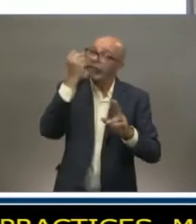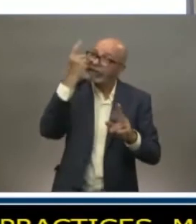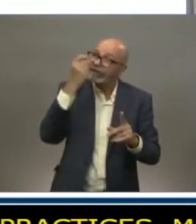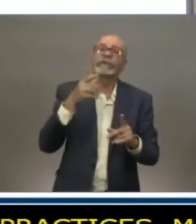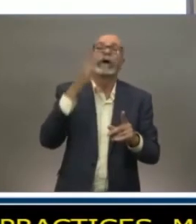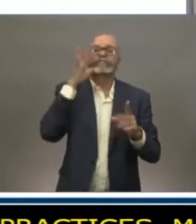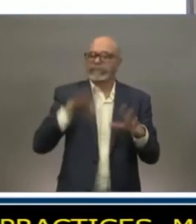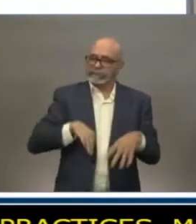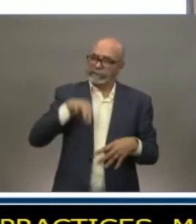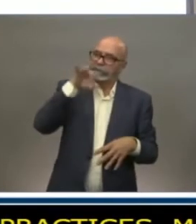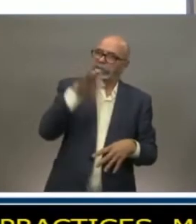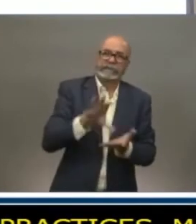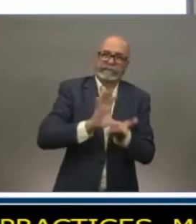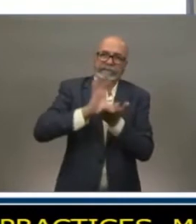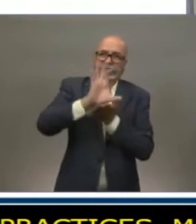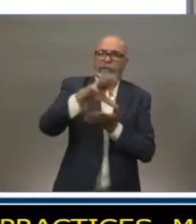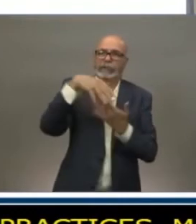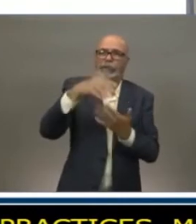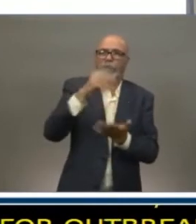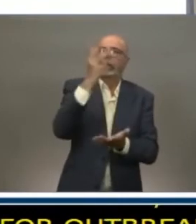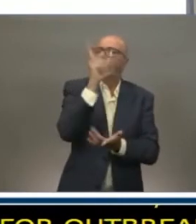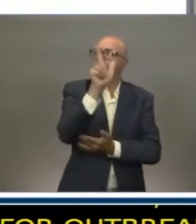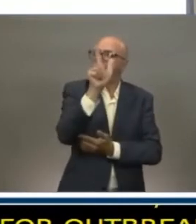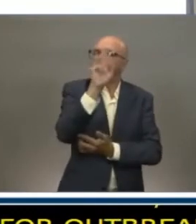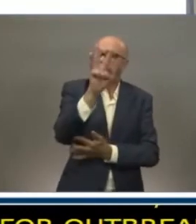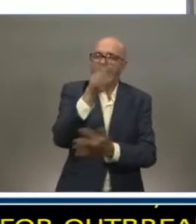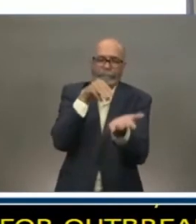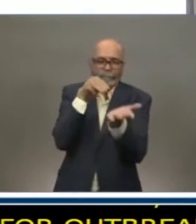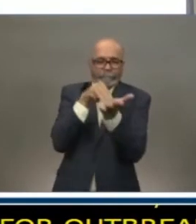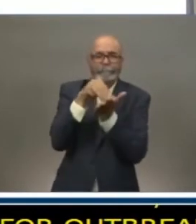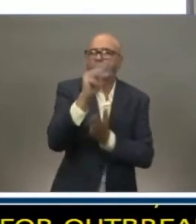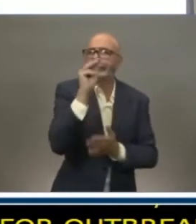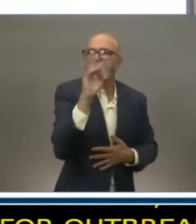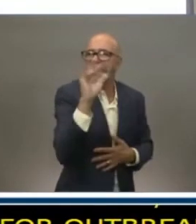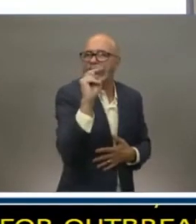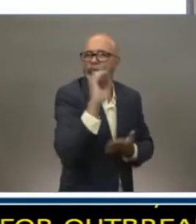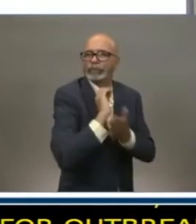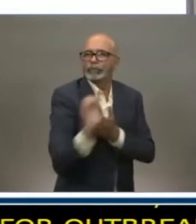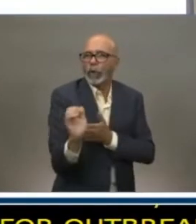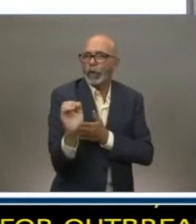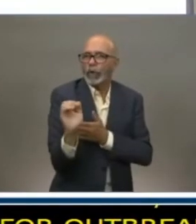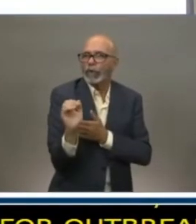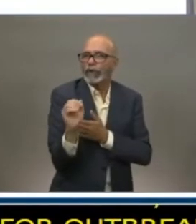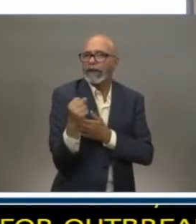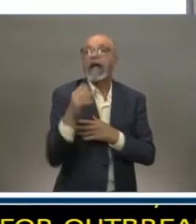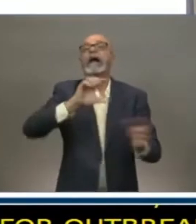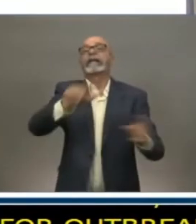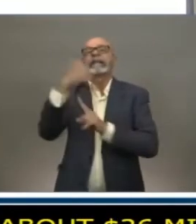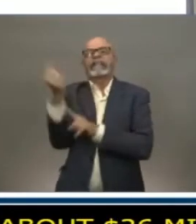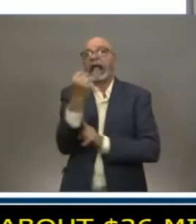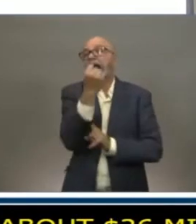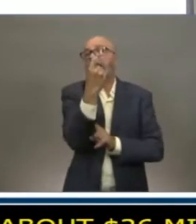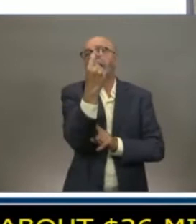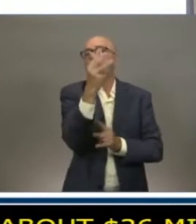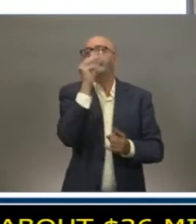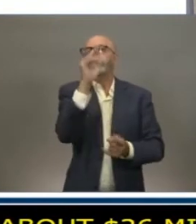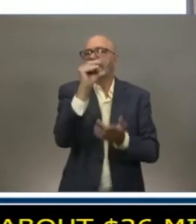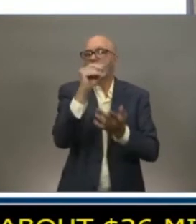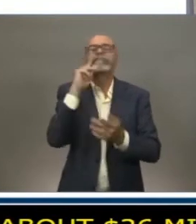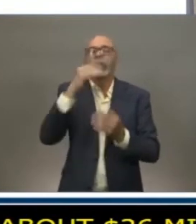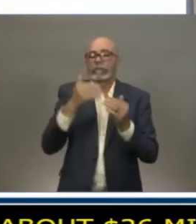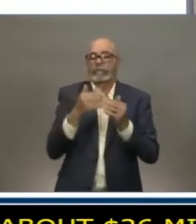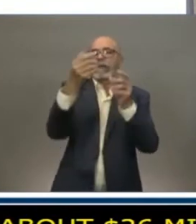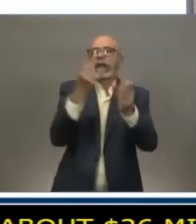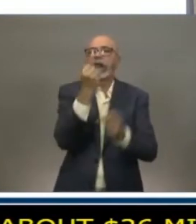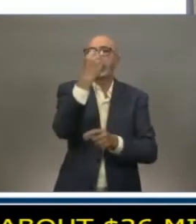province est engagée à dépenser 26 millions de dollars cette année fiscale et 11 millions dans les deux prochaines années pour améliorer les mesures